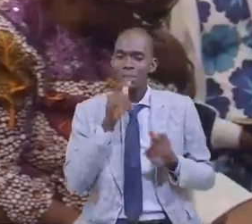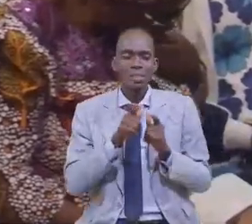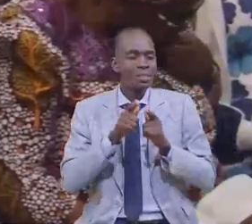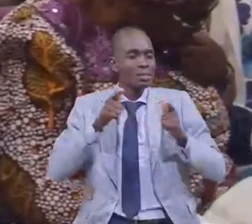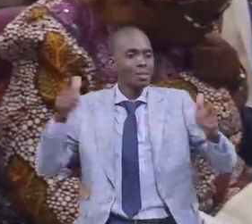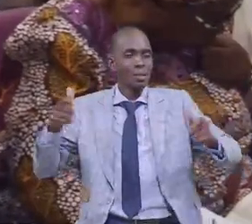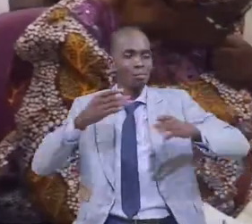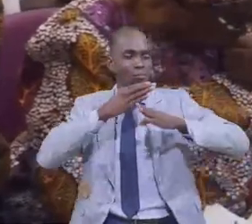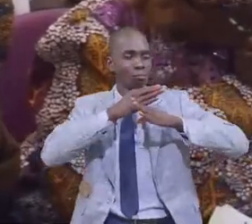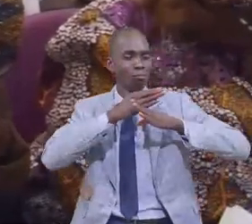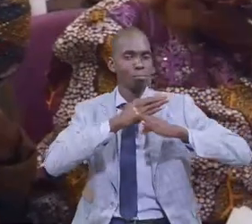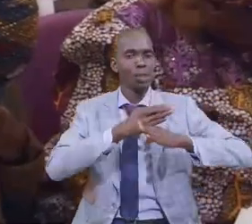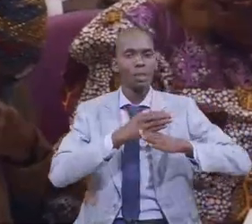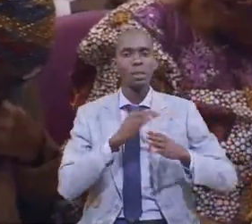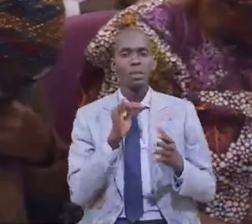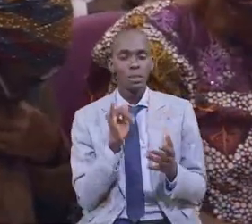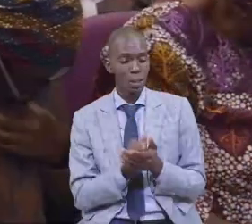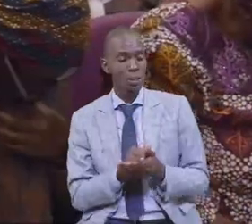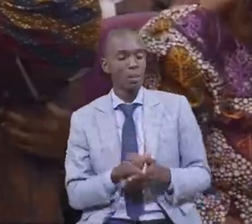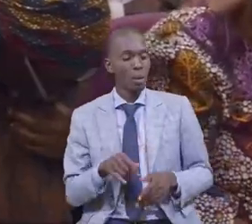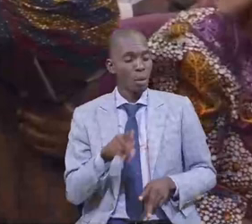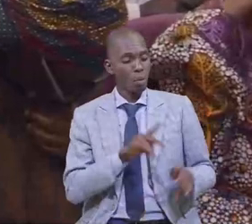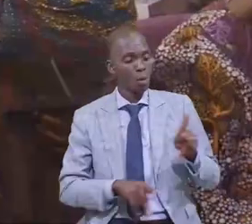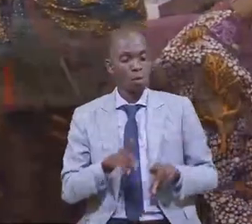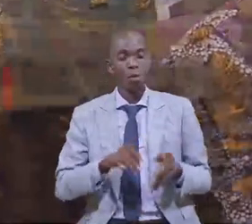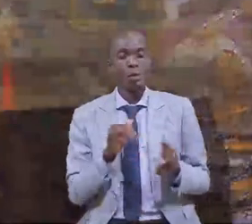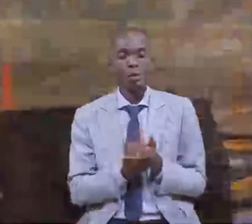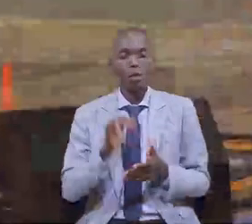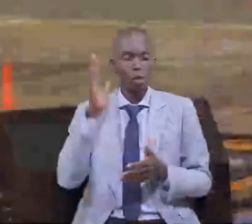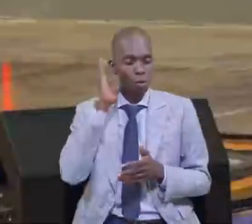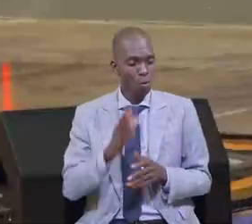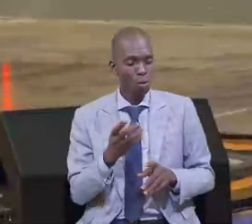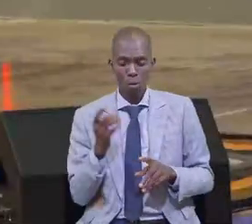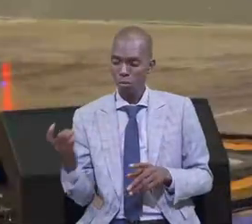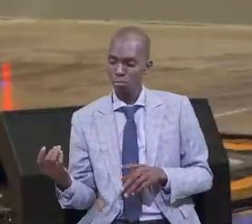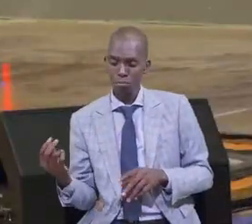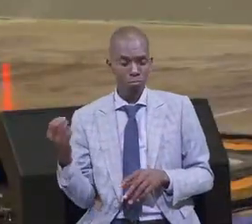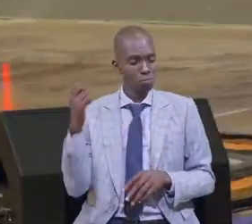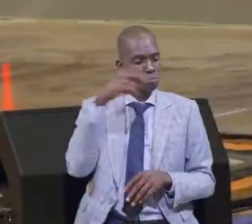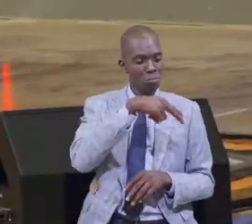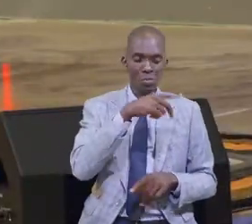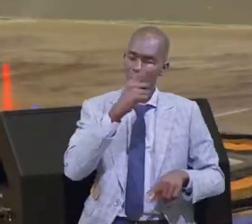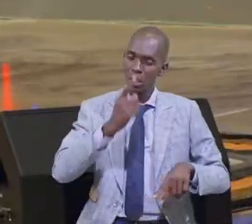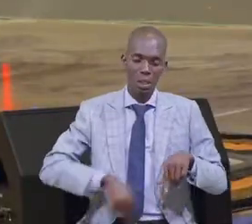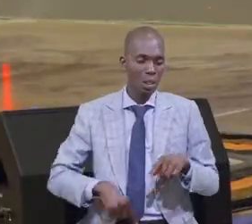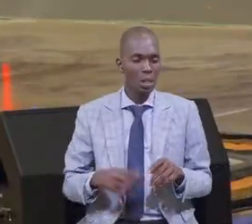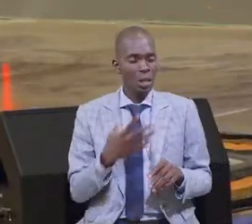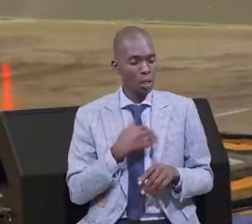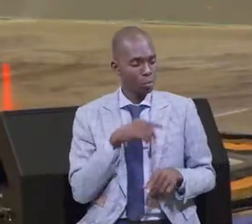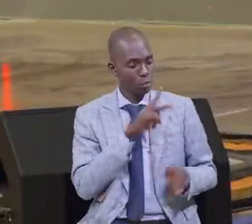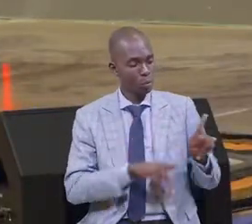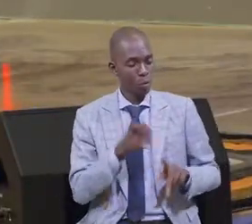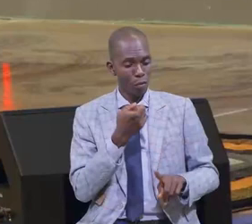abîme, afin que ceux qui voudraient passer d'ici vers vous ou de